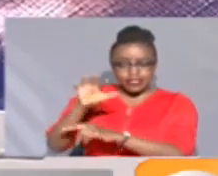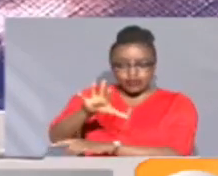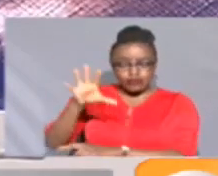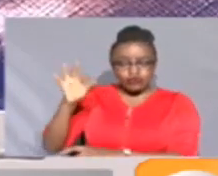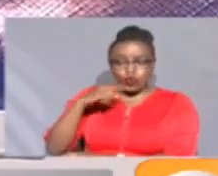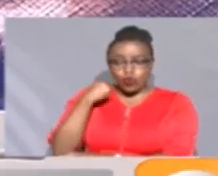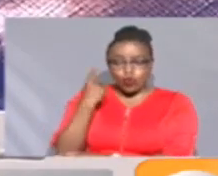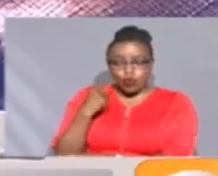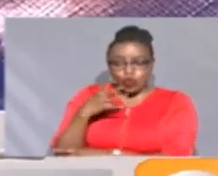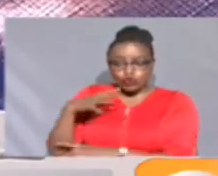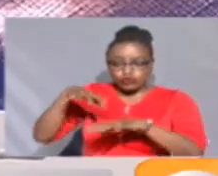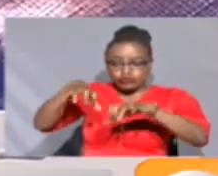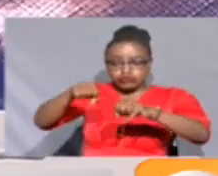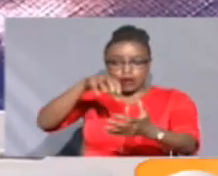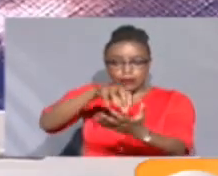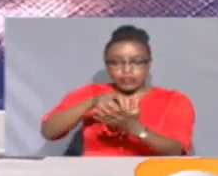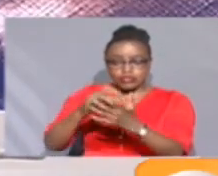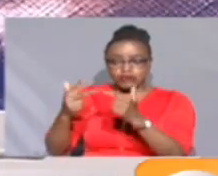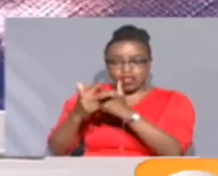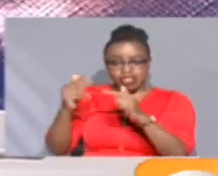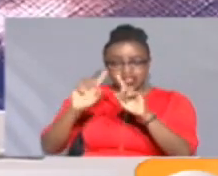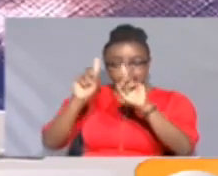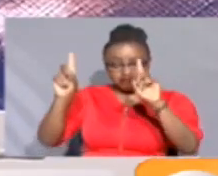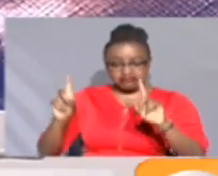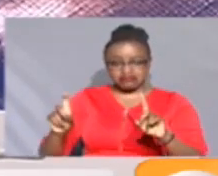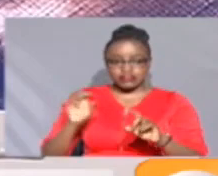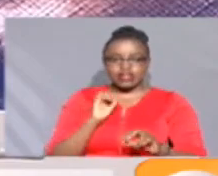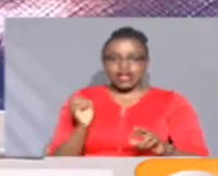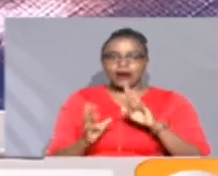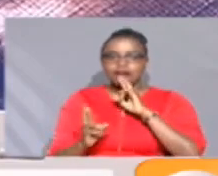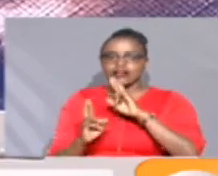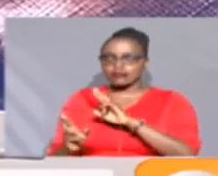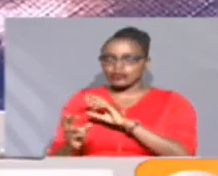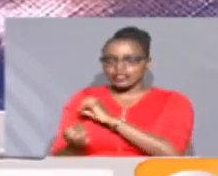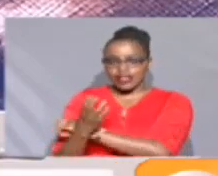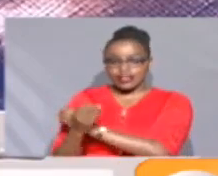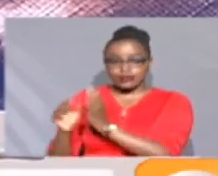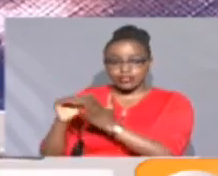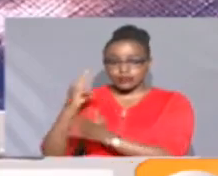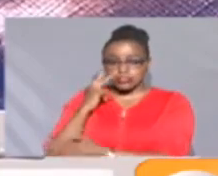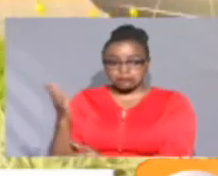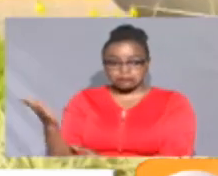kina nani kujaza nafasi hizo kuu tatu? Francis Gashuri anatathmini.